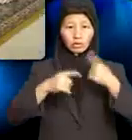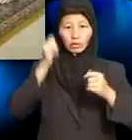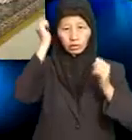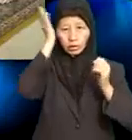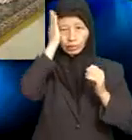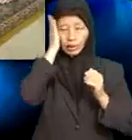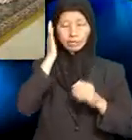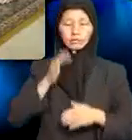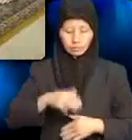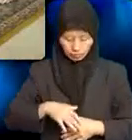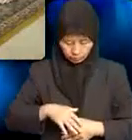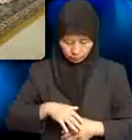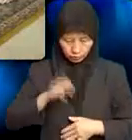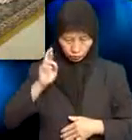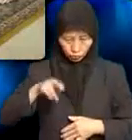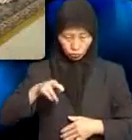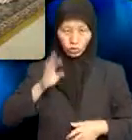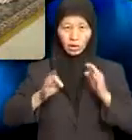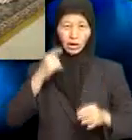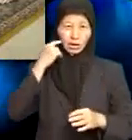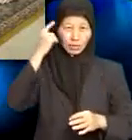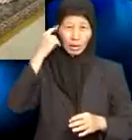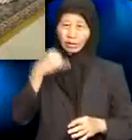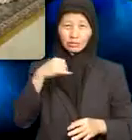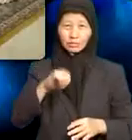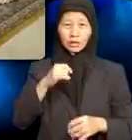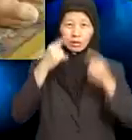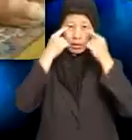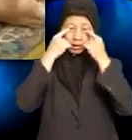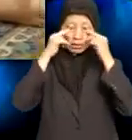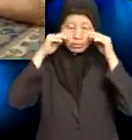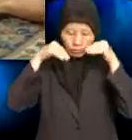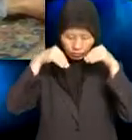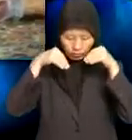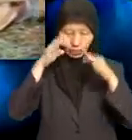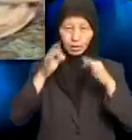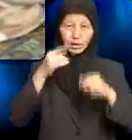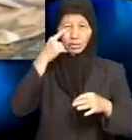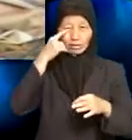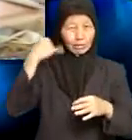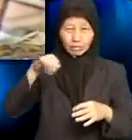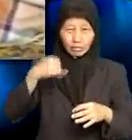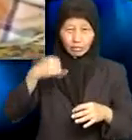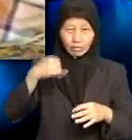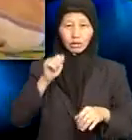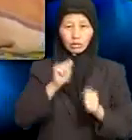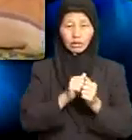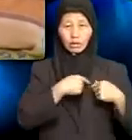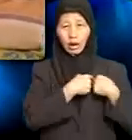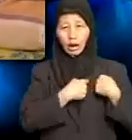sahaja. Jika tidak upaya, dengan kelopak mata. Jika tidak upaya juga, dengan isyarat